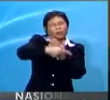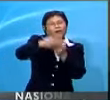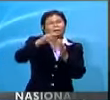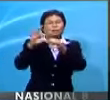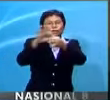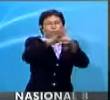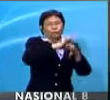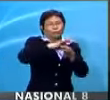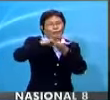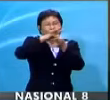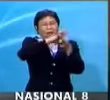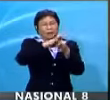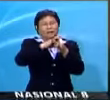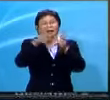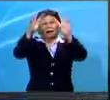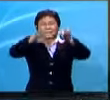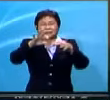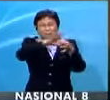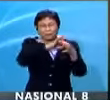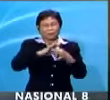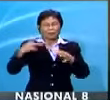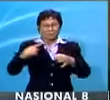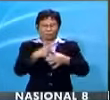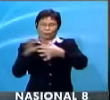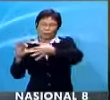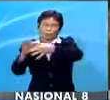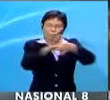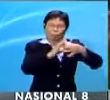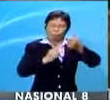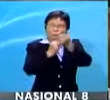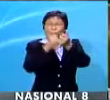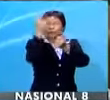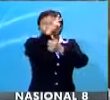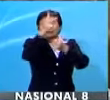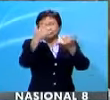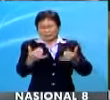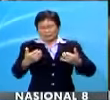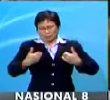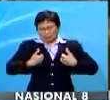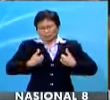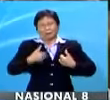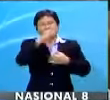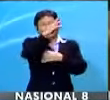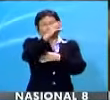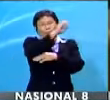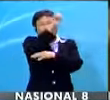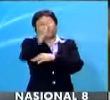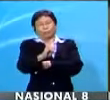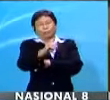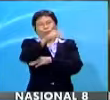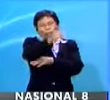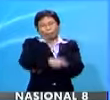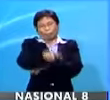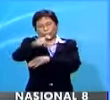keadaan kami berganding bahu support kepada kerajaan yang sedia ada 60% populasi di Asean kini terdiri